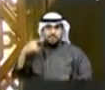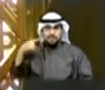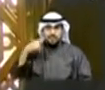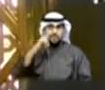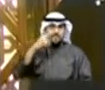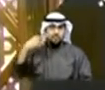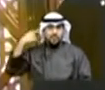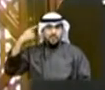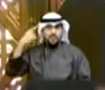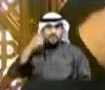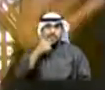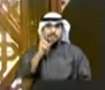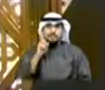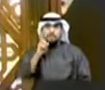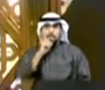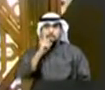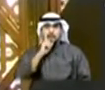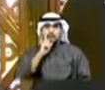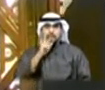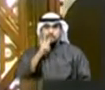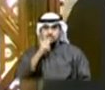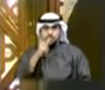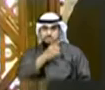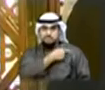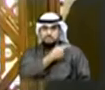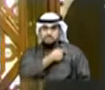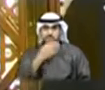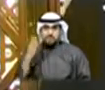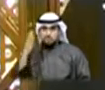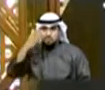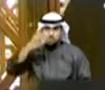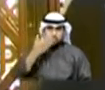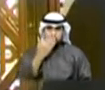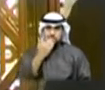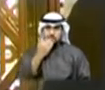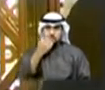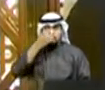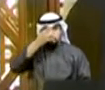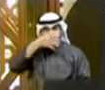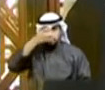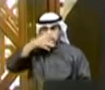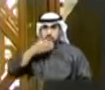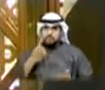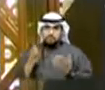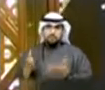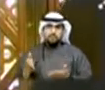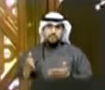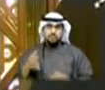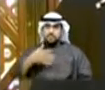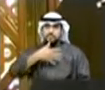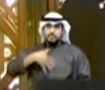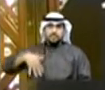لم أذهب أنا سيكون هناك من يموت دون أن يجد أحد يدافع عنه، ولم نكن نتوقع أن يموت